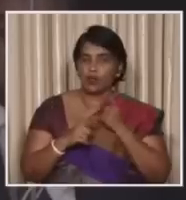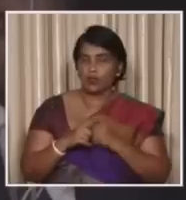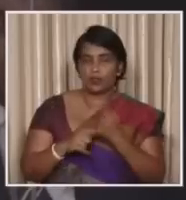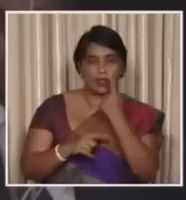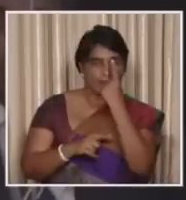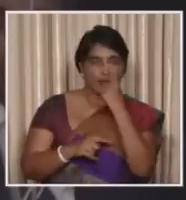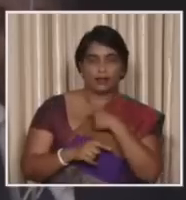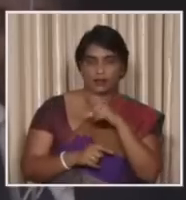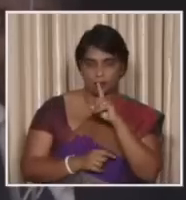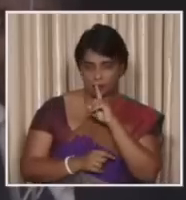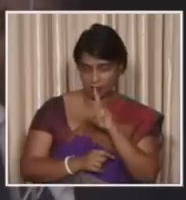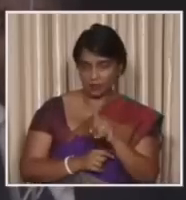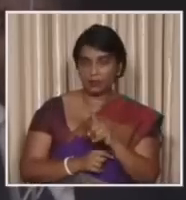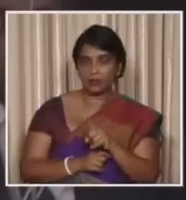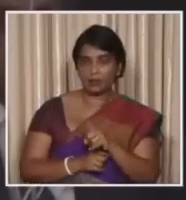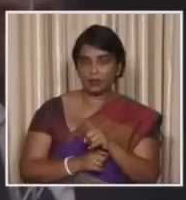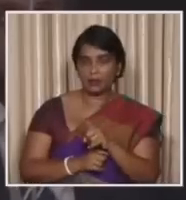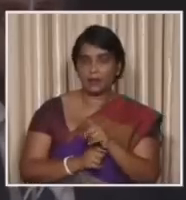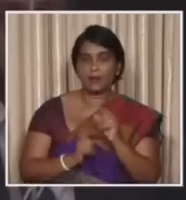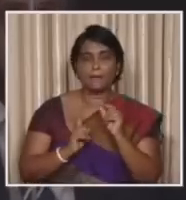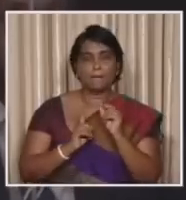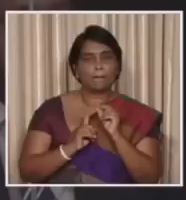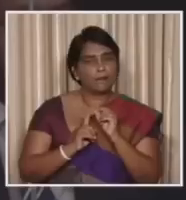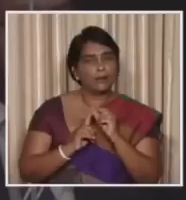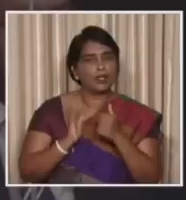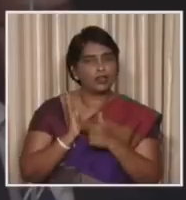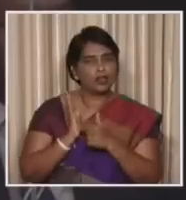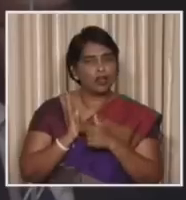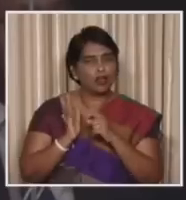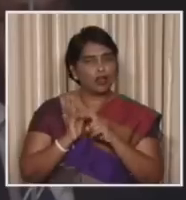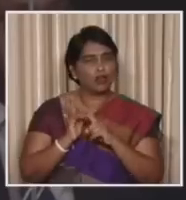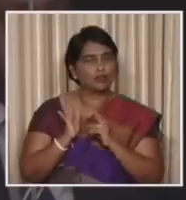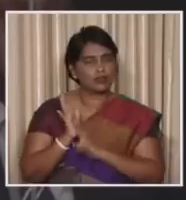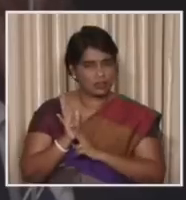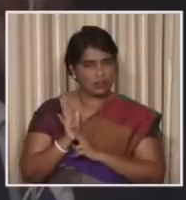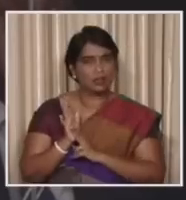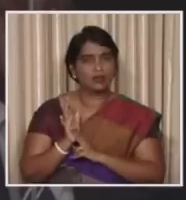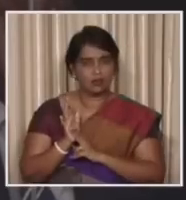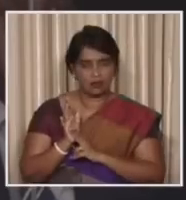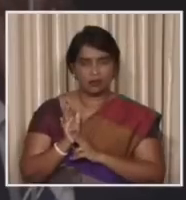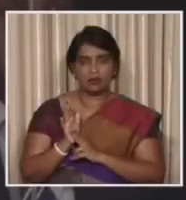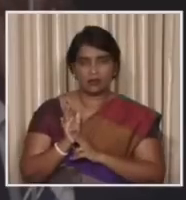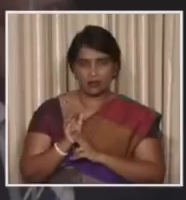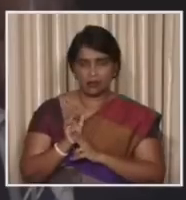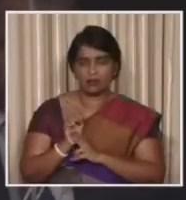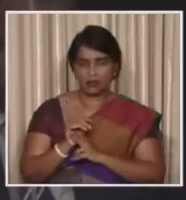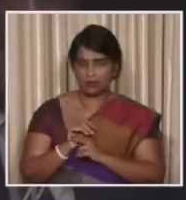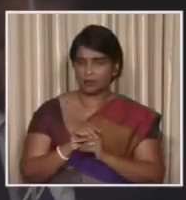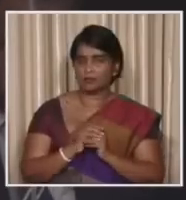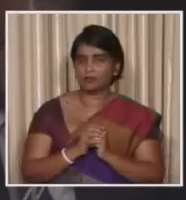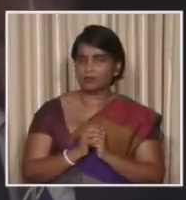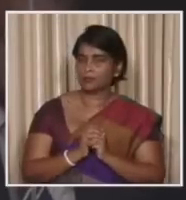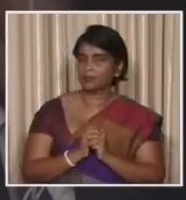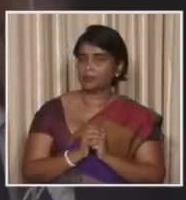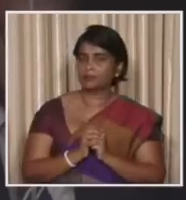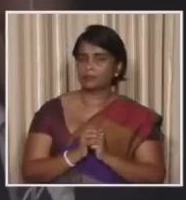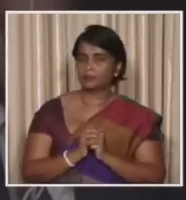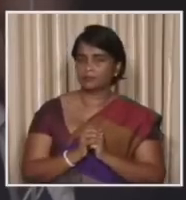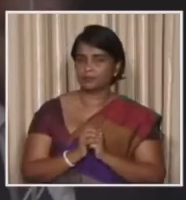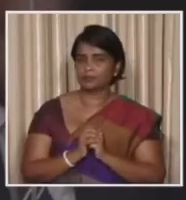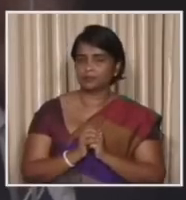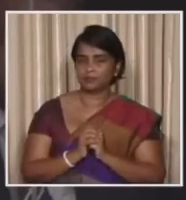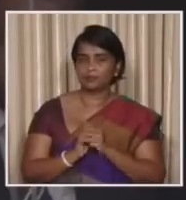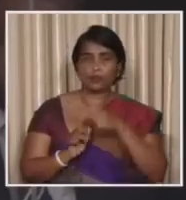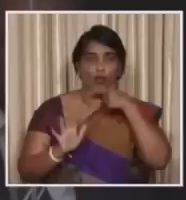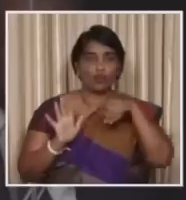මම මතක් කරන්නම්. පී ටොම්ස් කියලා එකක් තුන තමුන්නාසලා දන්නවනේ. පෝස්ට් සුනාමි ඔපරේෂන් මැනේජ්මන්ට්